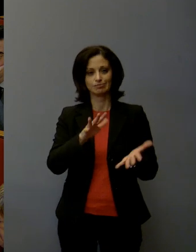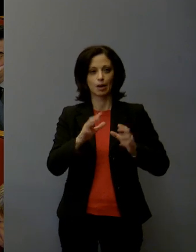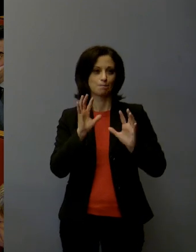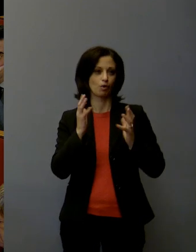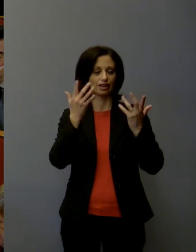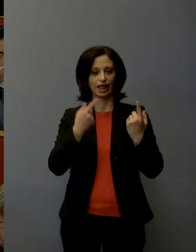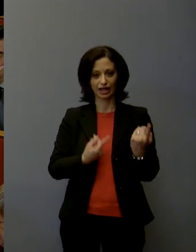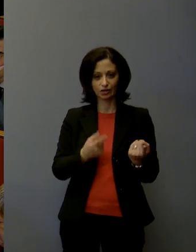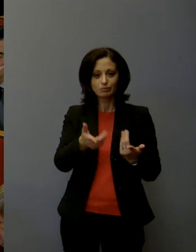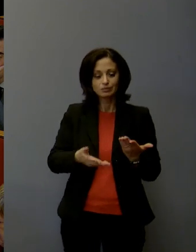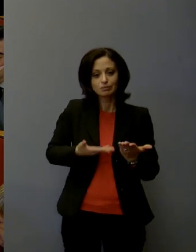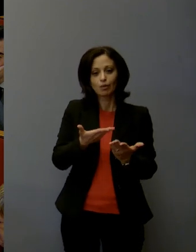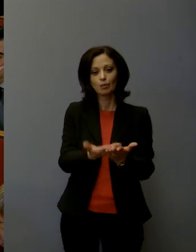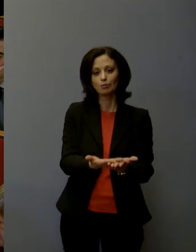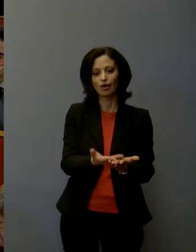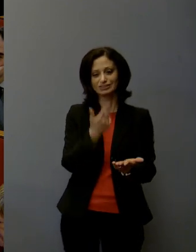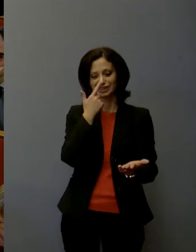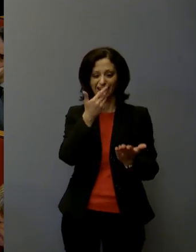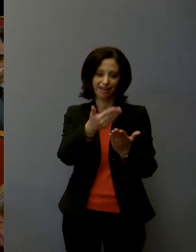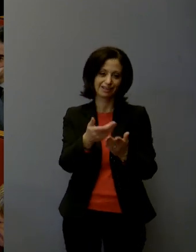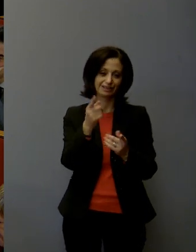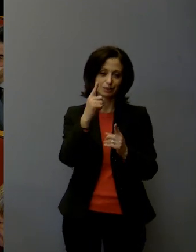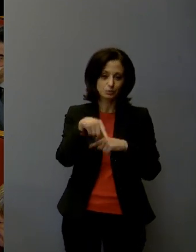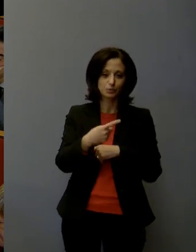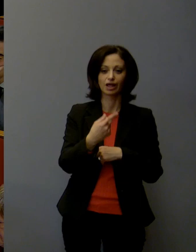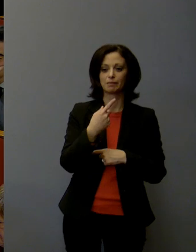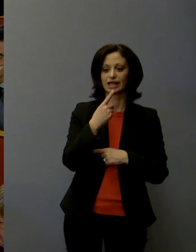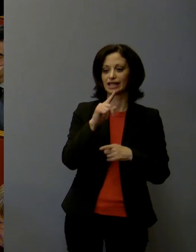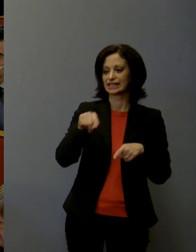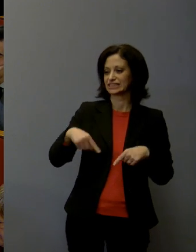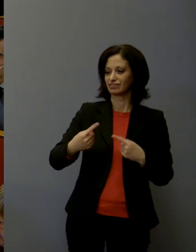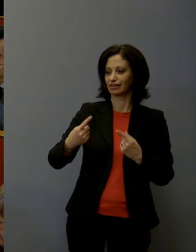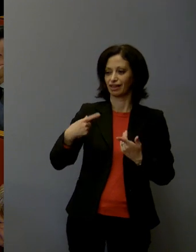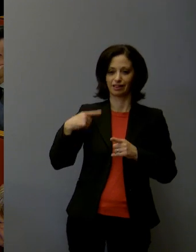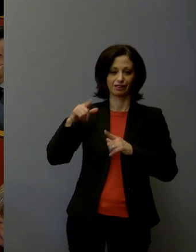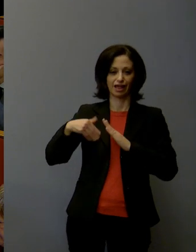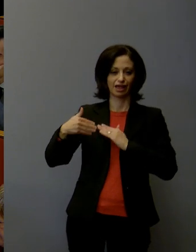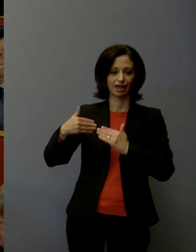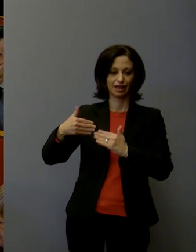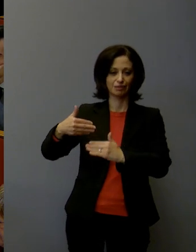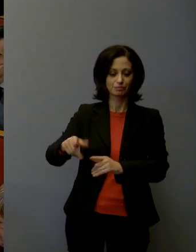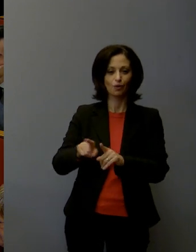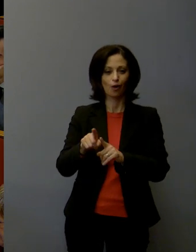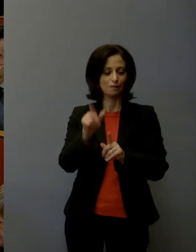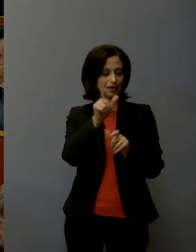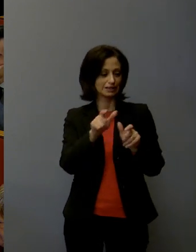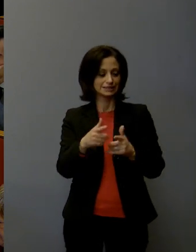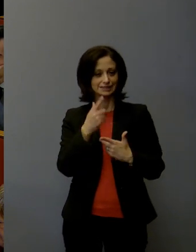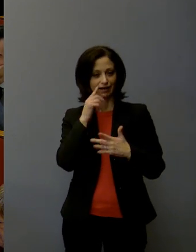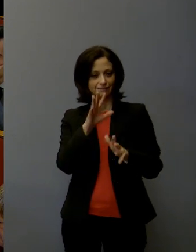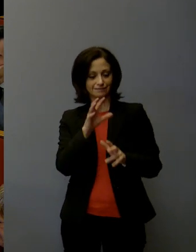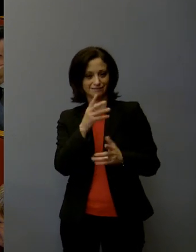fare anche delle proposte che siano adeguate a un po' le sfide del tempo nel senso ancor più accattivanti e